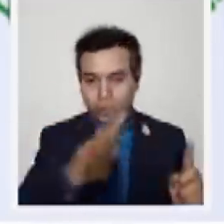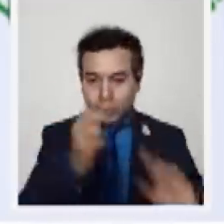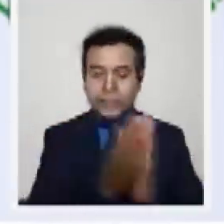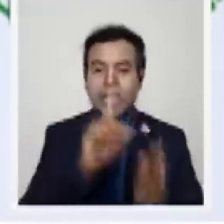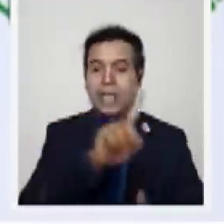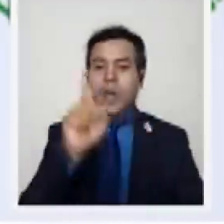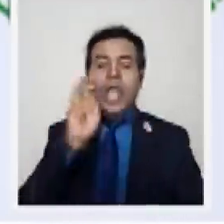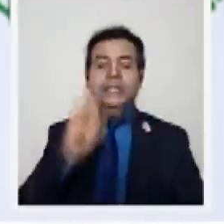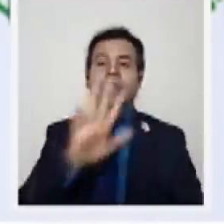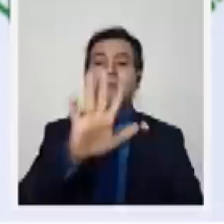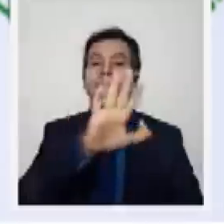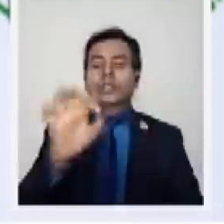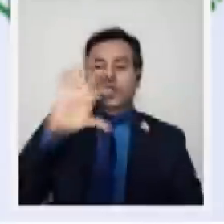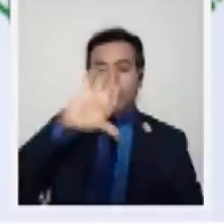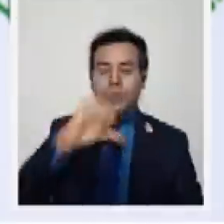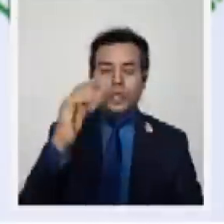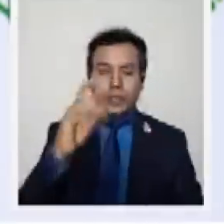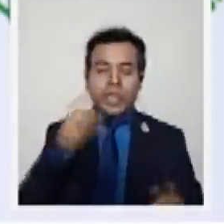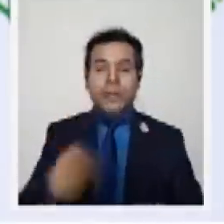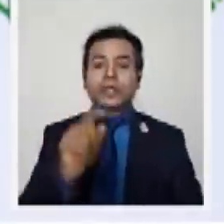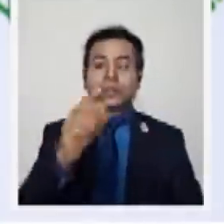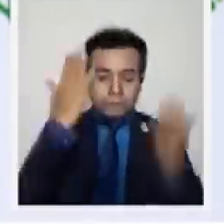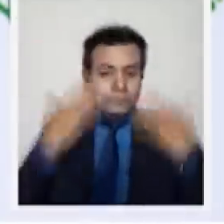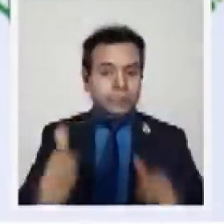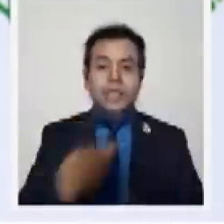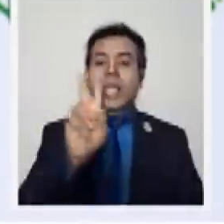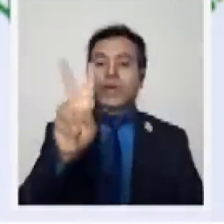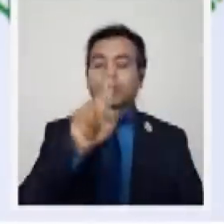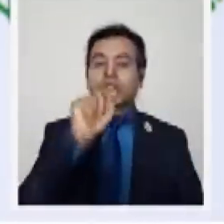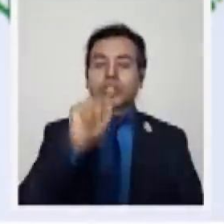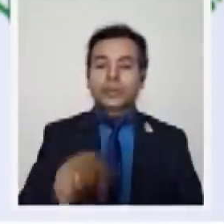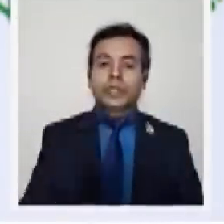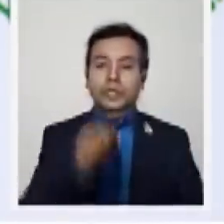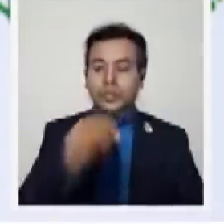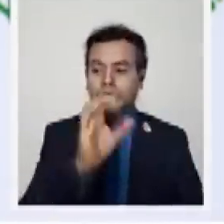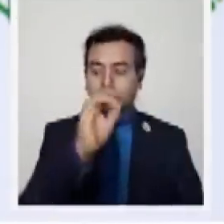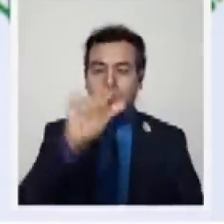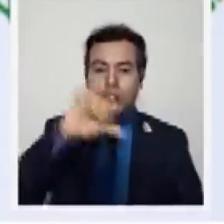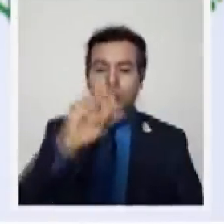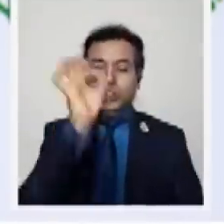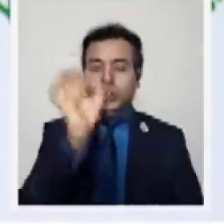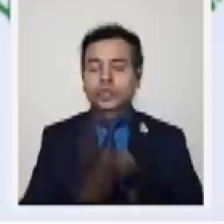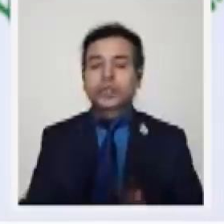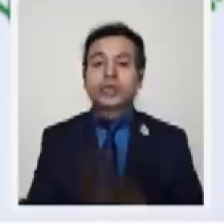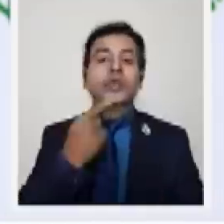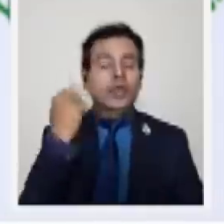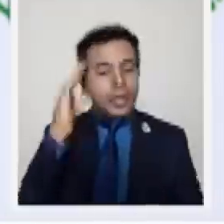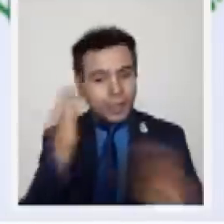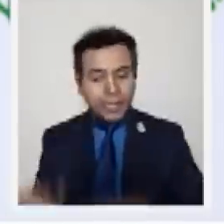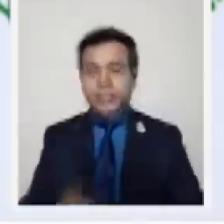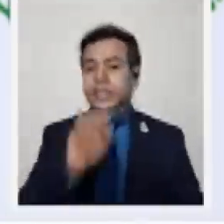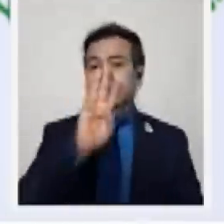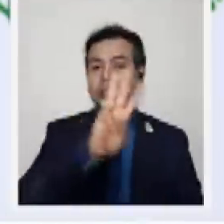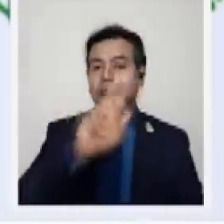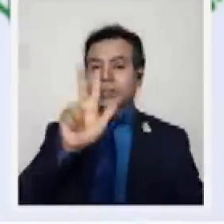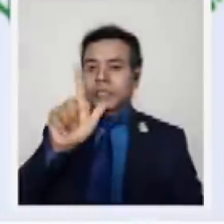হয়েছে 470 জন, এ পর্যন্ত সুস্থ 11,590 জন। শনাক্ত বিবেচনায় সুস্থতার হার